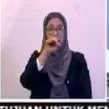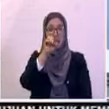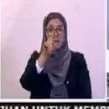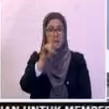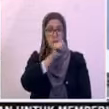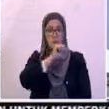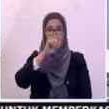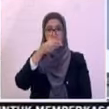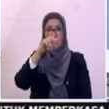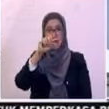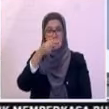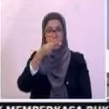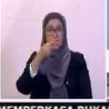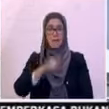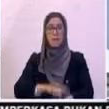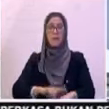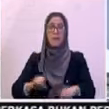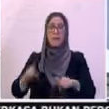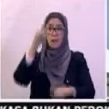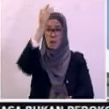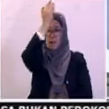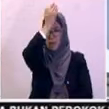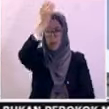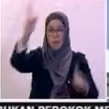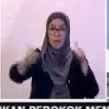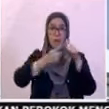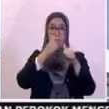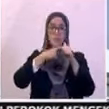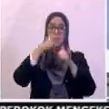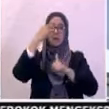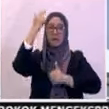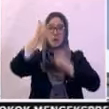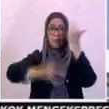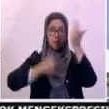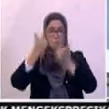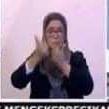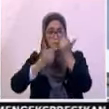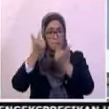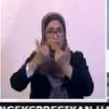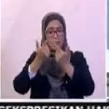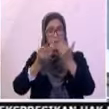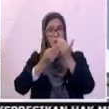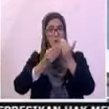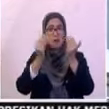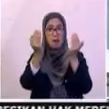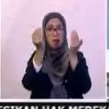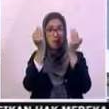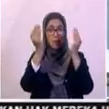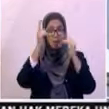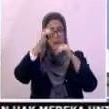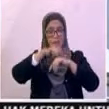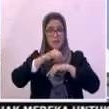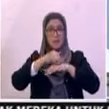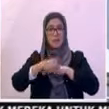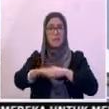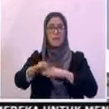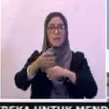negara ke Brunei Darussalam sebaik sahaja negara itu mencapai kemerdekaan pada tahun